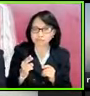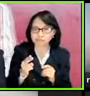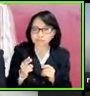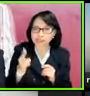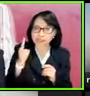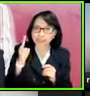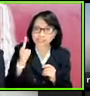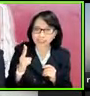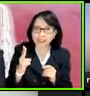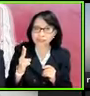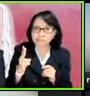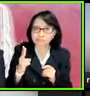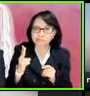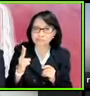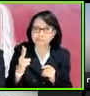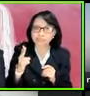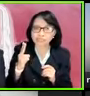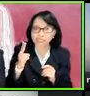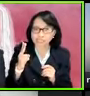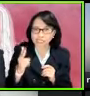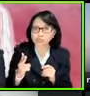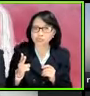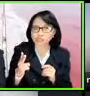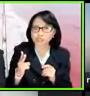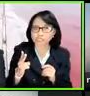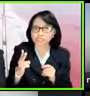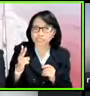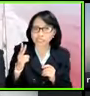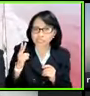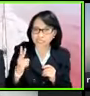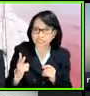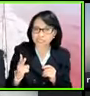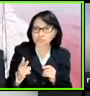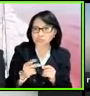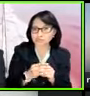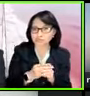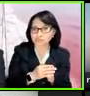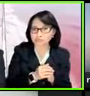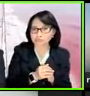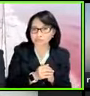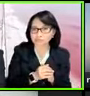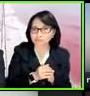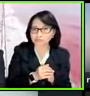kedua dalam Kristus Yesus